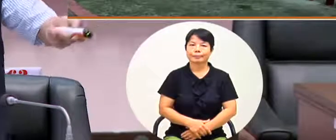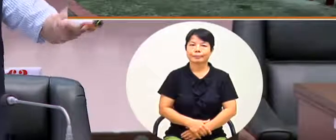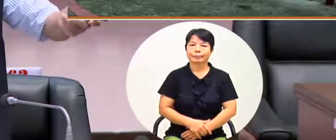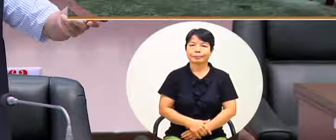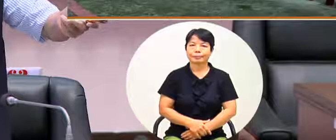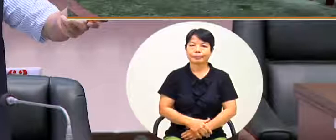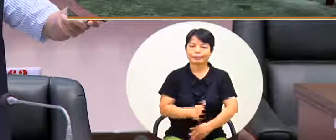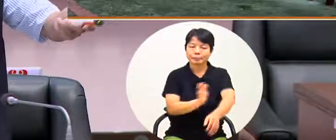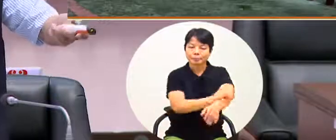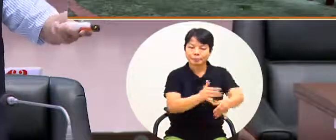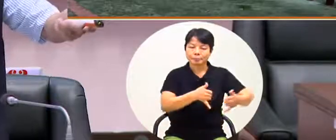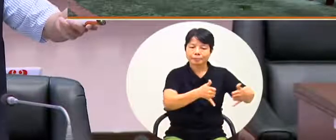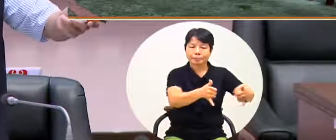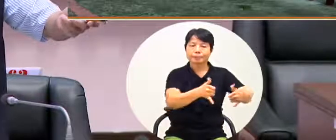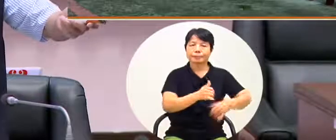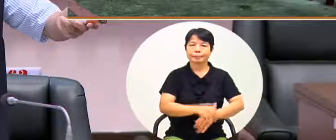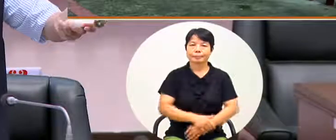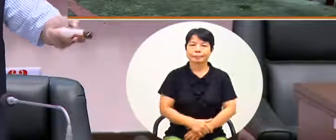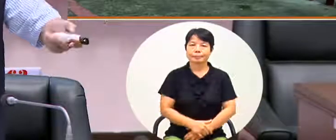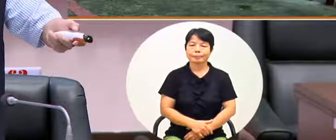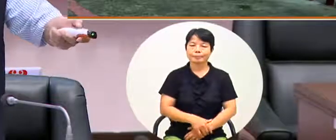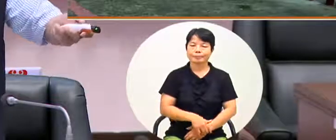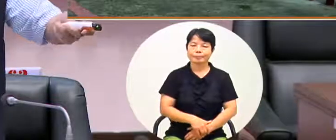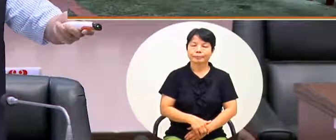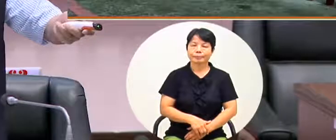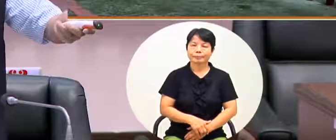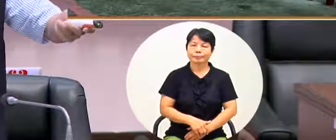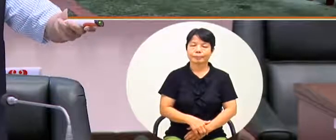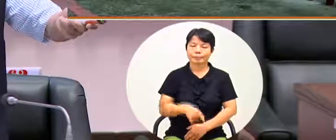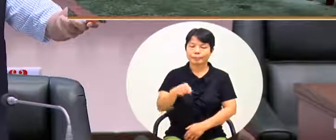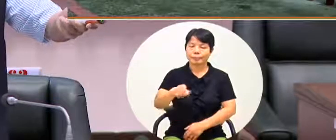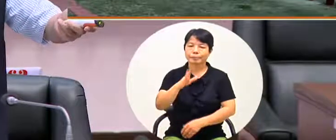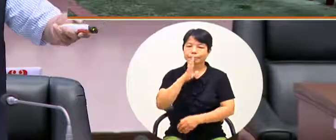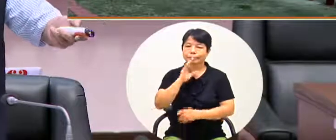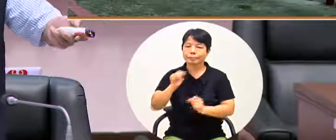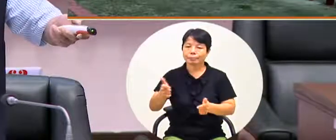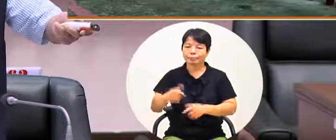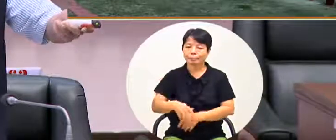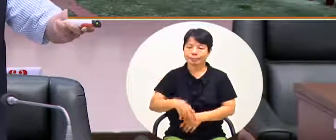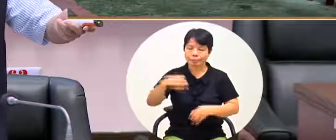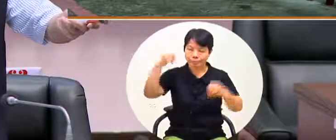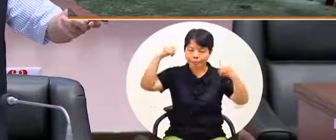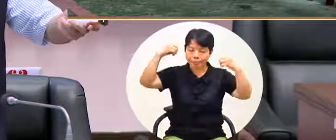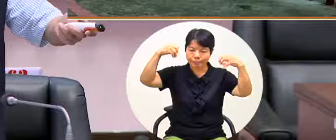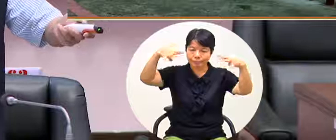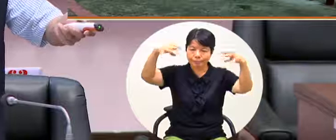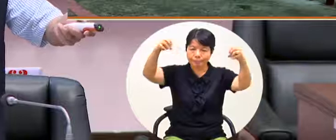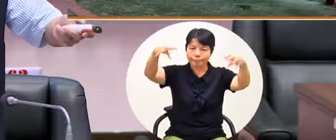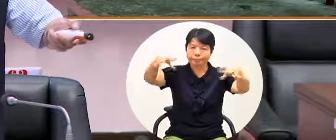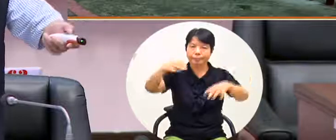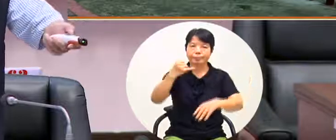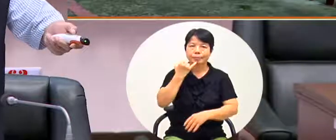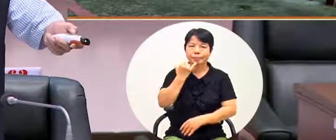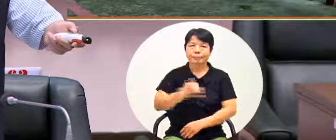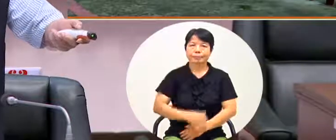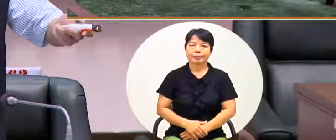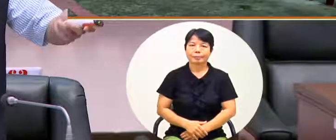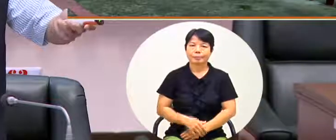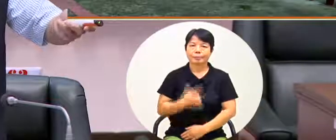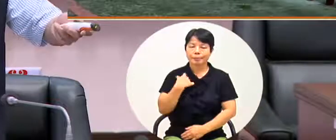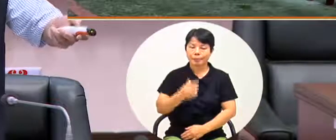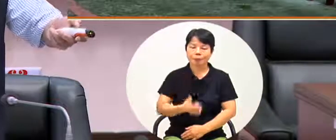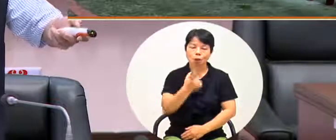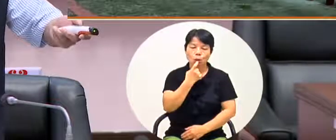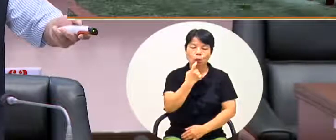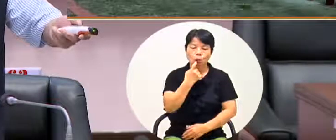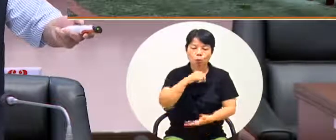想讲伫这个部分，遮是毋是有一挂照明设施，还是讲吼一挂这个绿化化这个植栽的这个部分吼，是